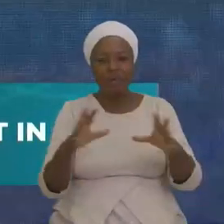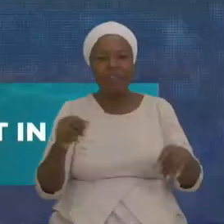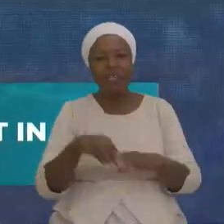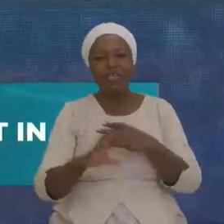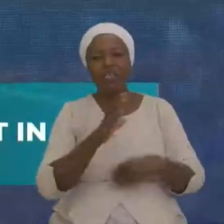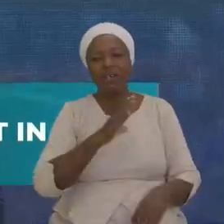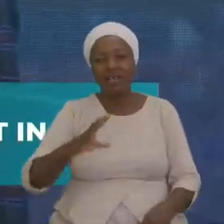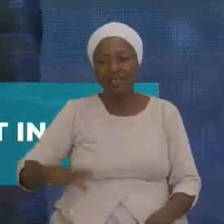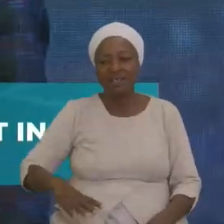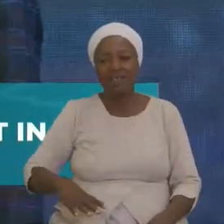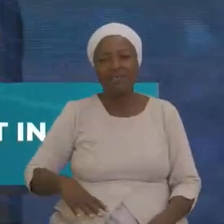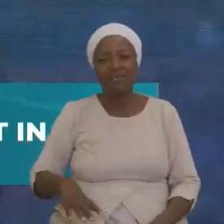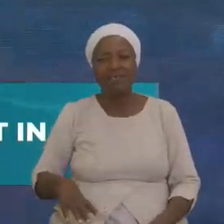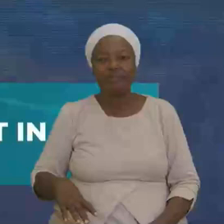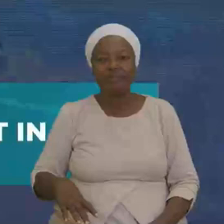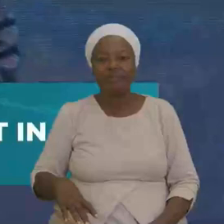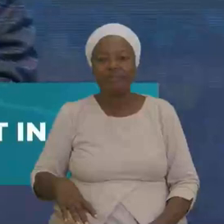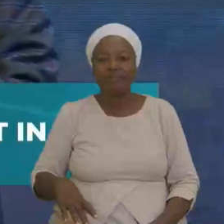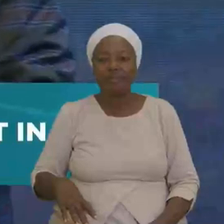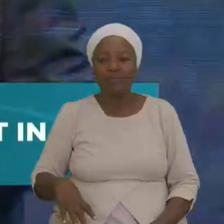la vie abondante en Christ.